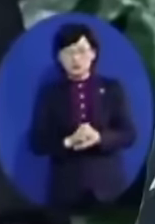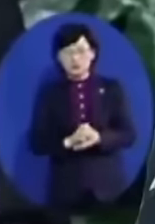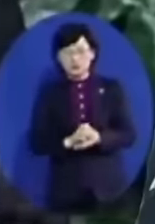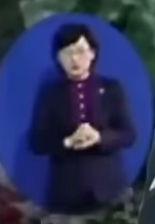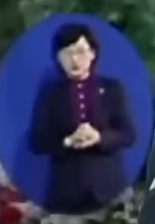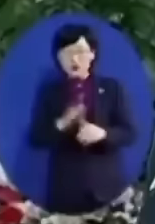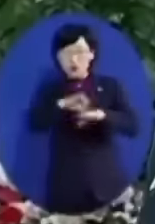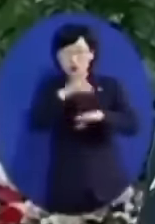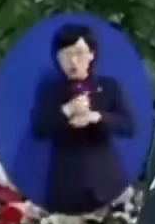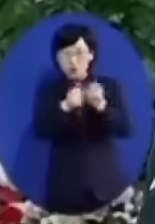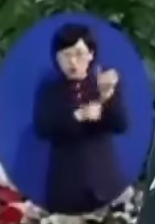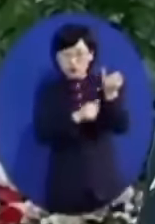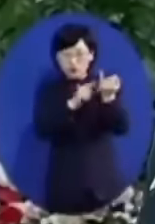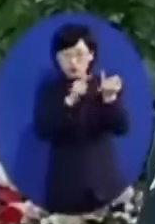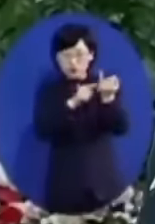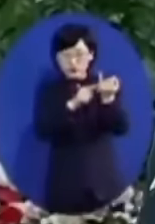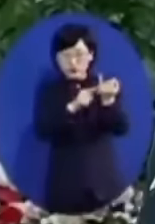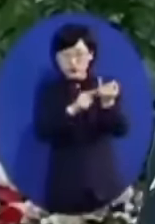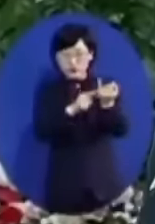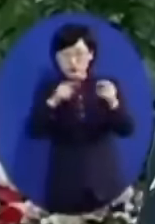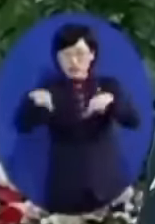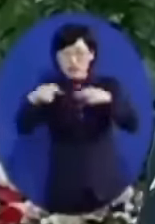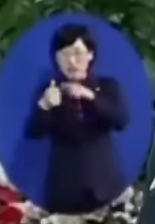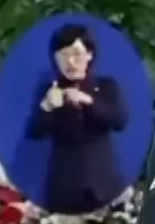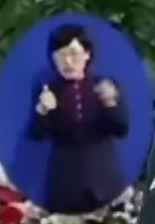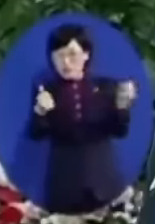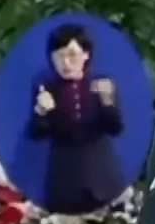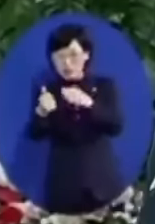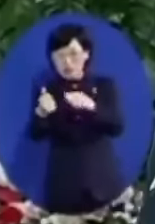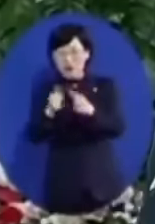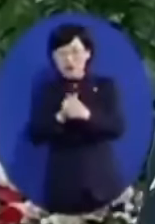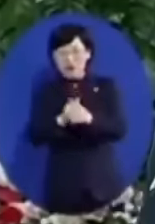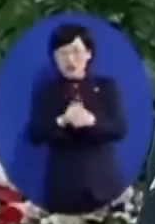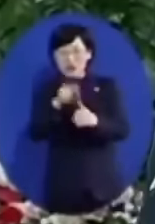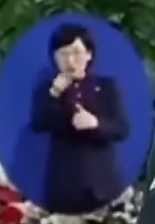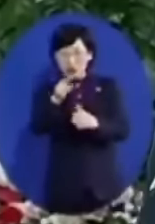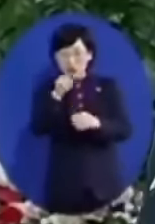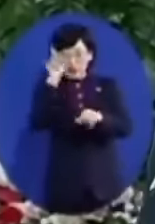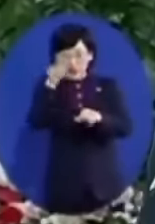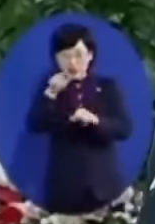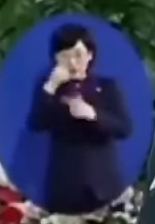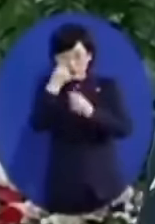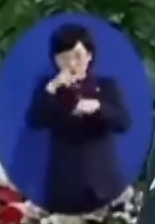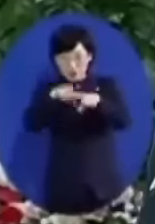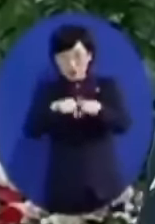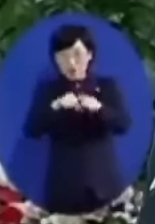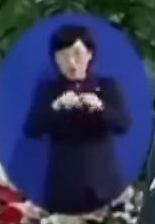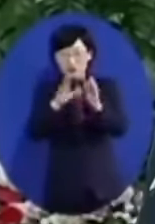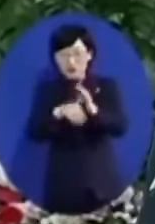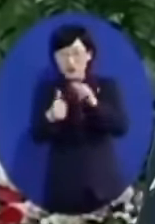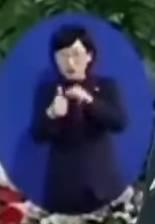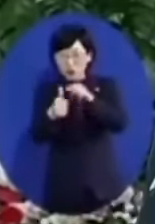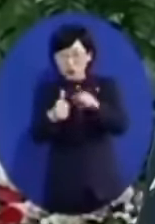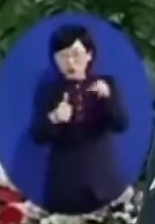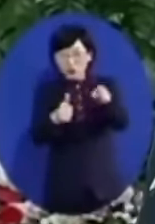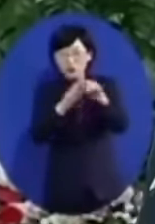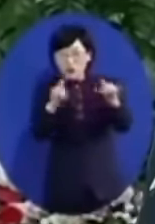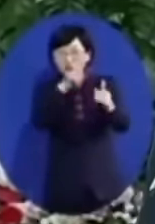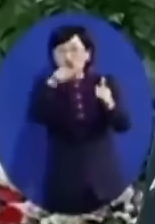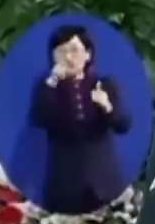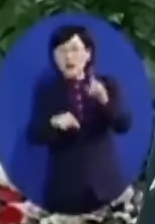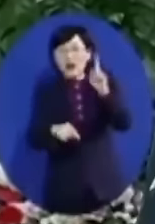이세벨이 사신을 엘리야에게 보내어 이르되 내가 내일 이맘때에는 반드시 내 생명을 저 사람들 중 한 사람의 생명과 같게